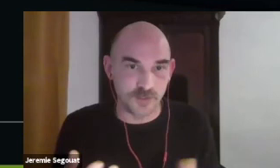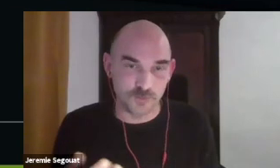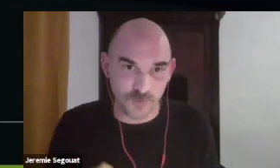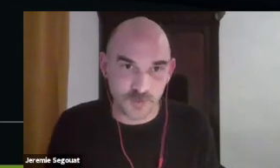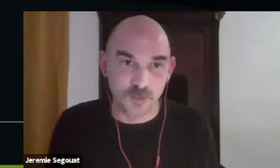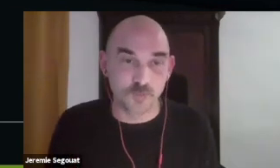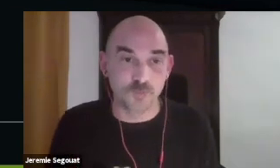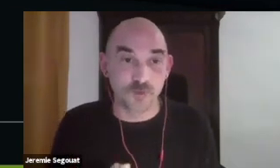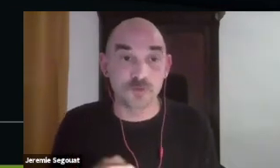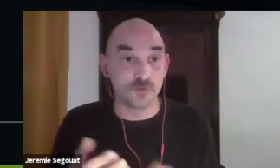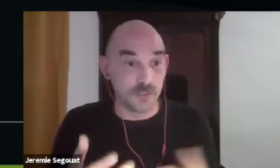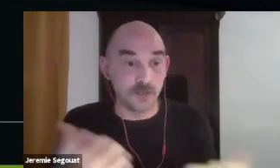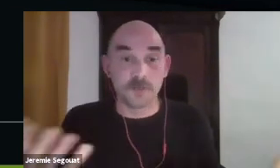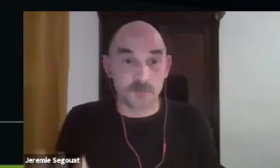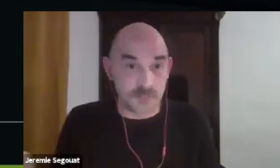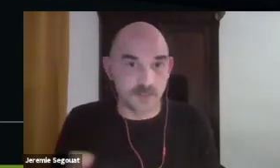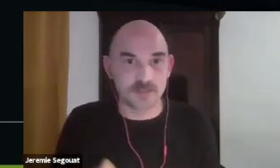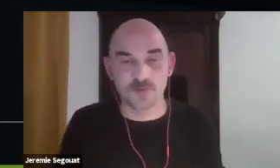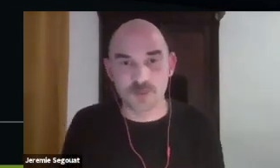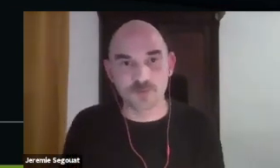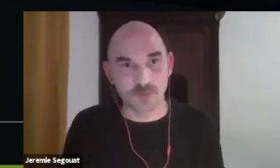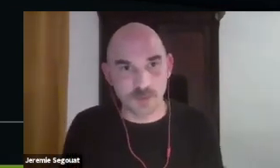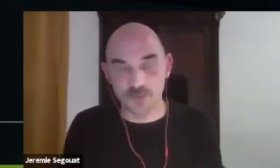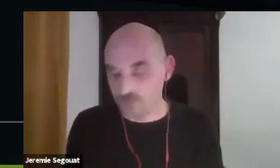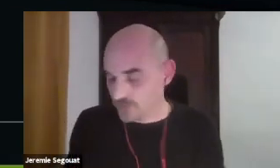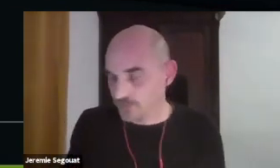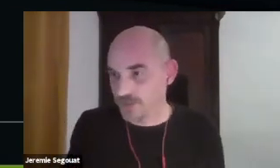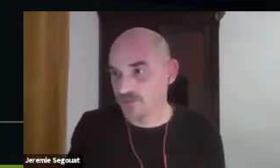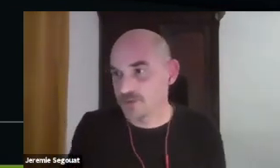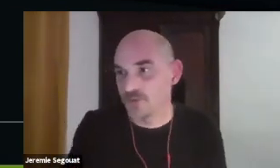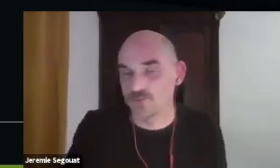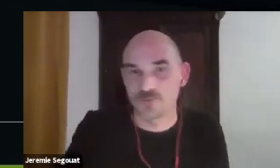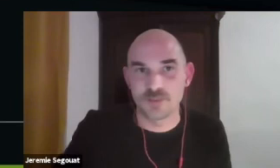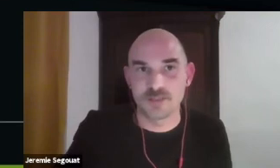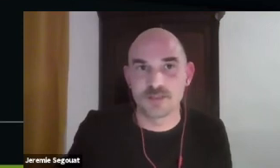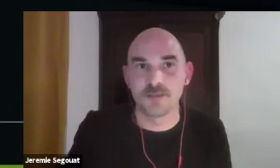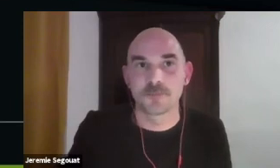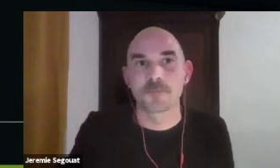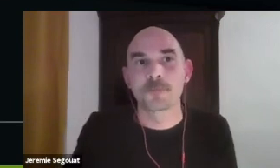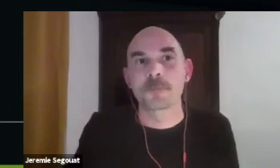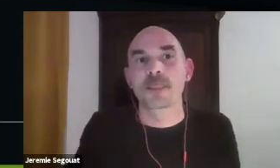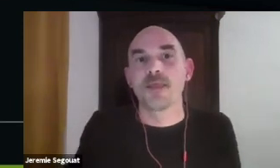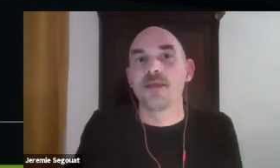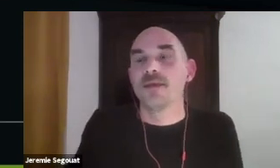tri qui va être fait pour pouvoir donner certaines informations et pas d'autres à la personne en situation de surdicécité